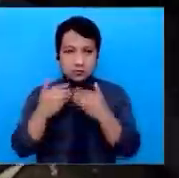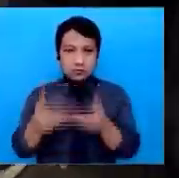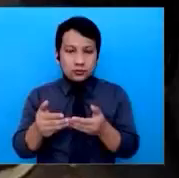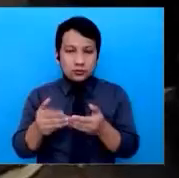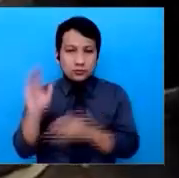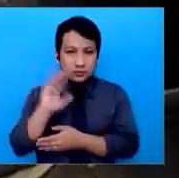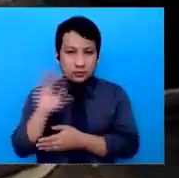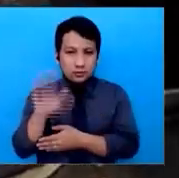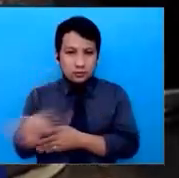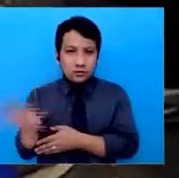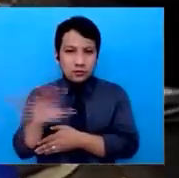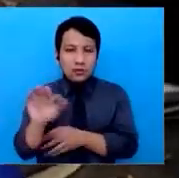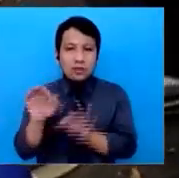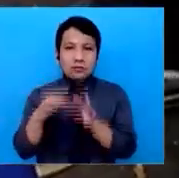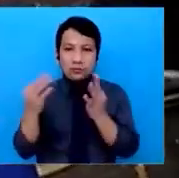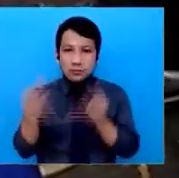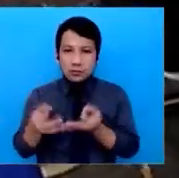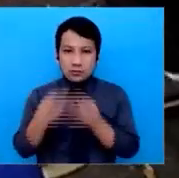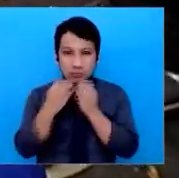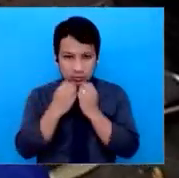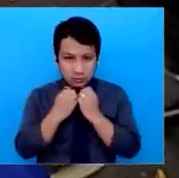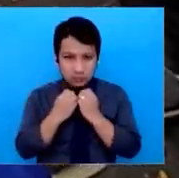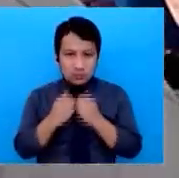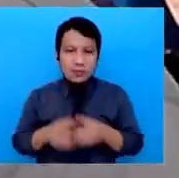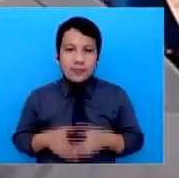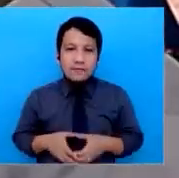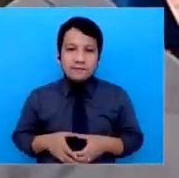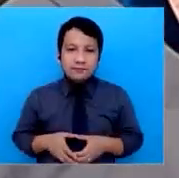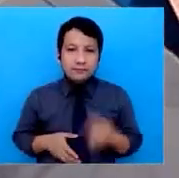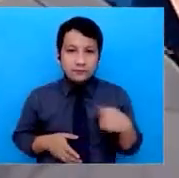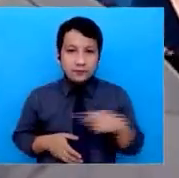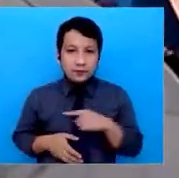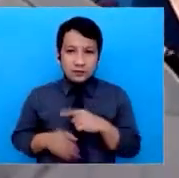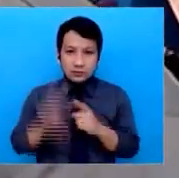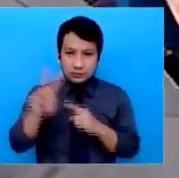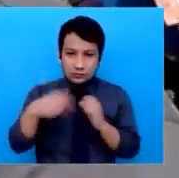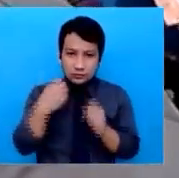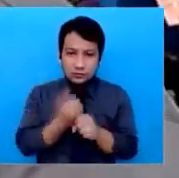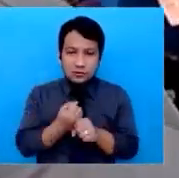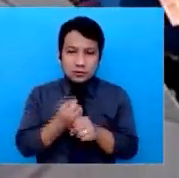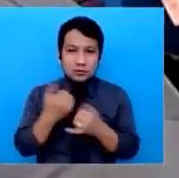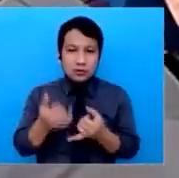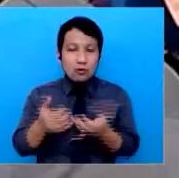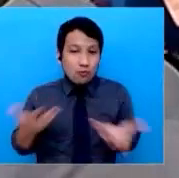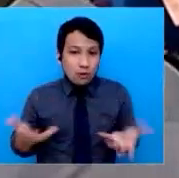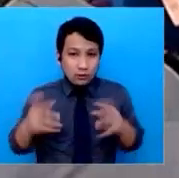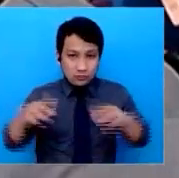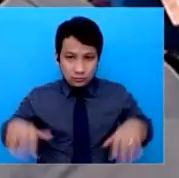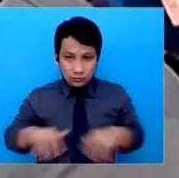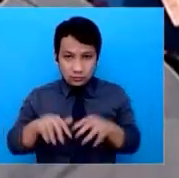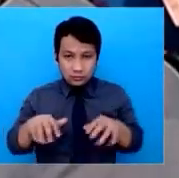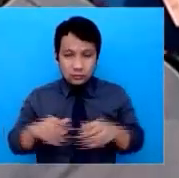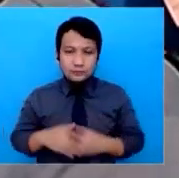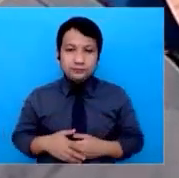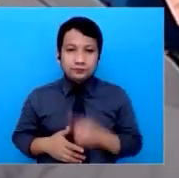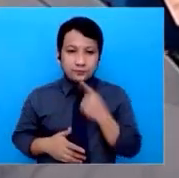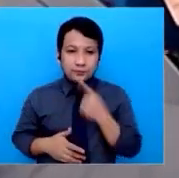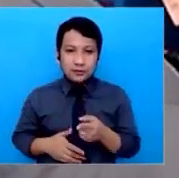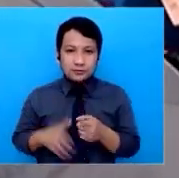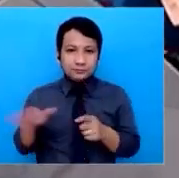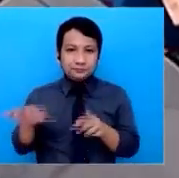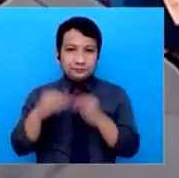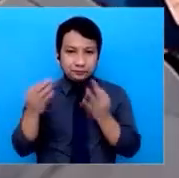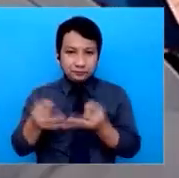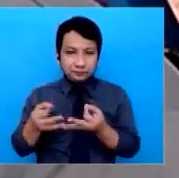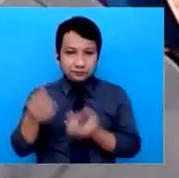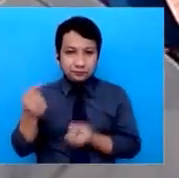pamilya. Pero tipid nga lang muna. 2 years na po akong walang trabaho. Ano ba yung work niyo? Dati po family driver. Dahil